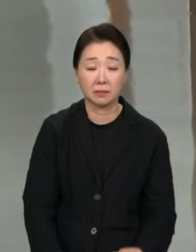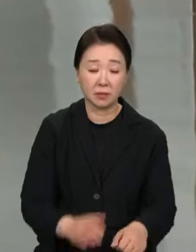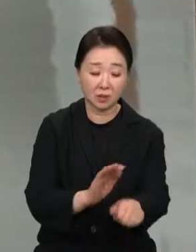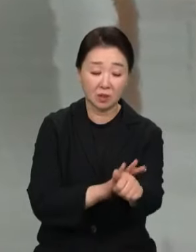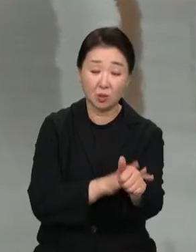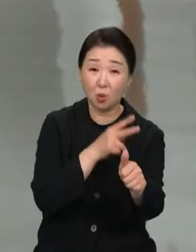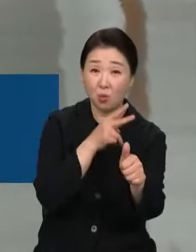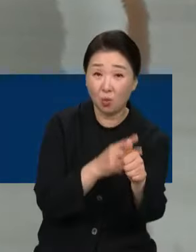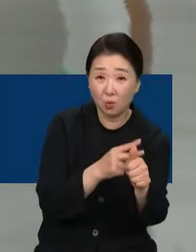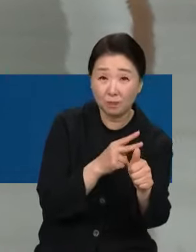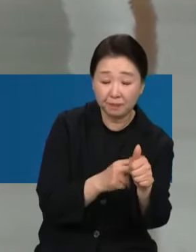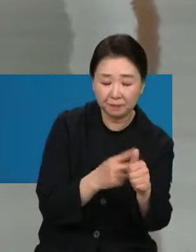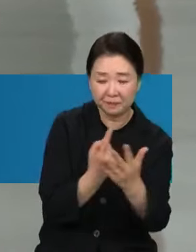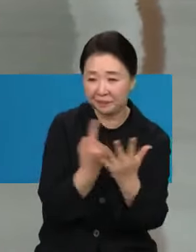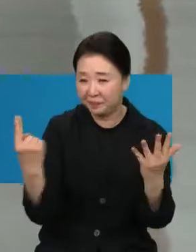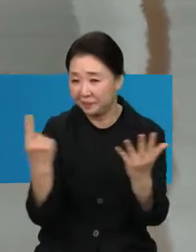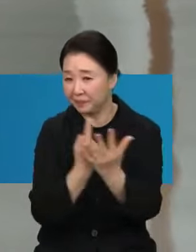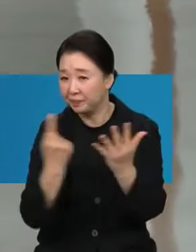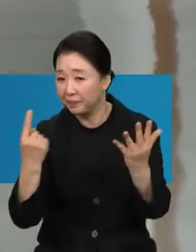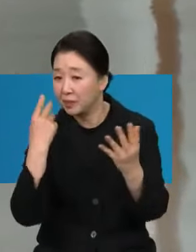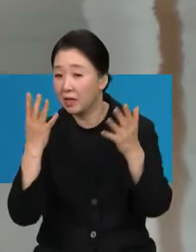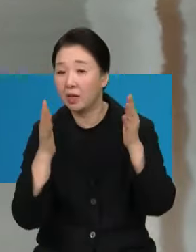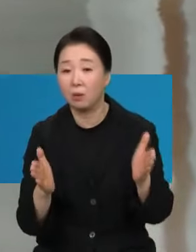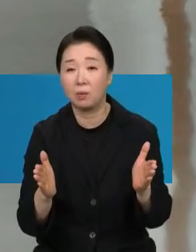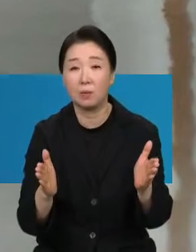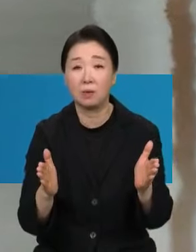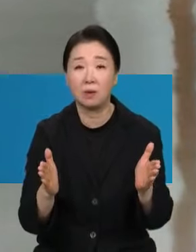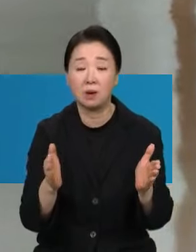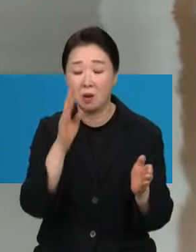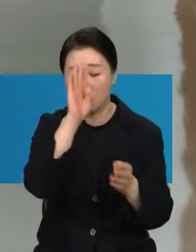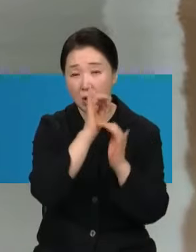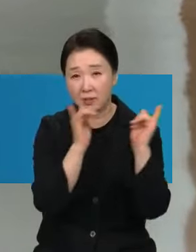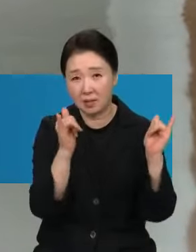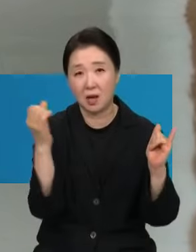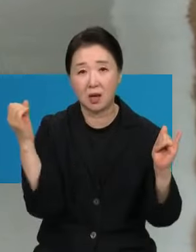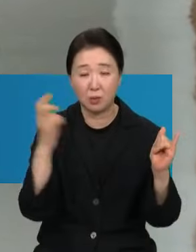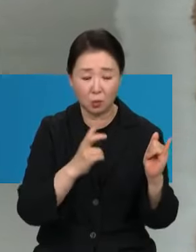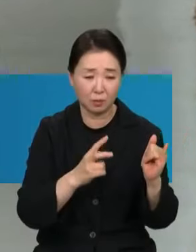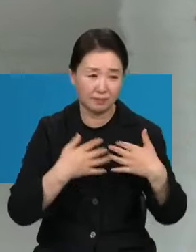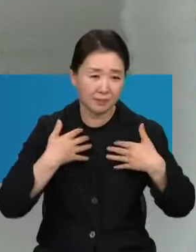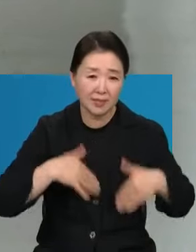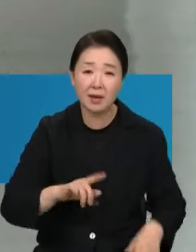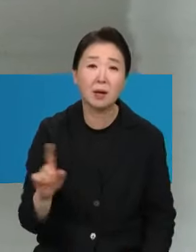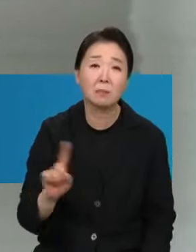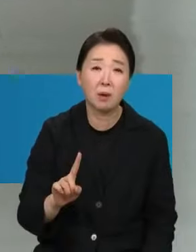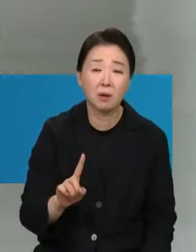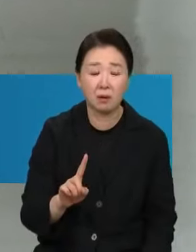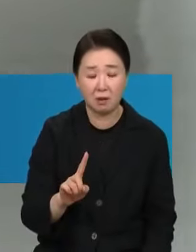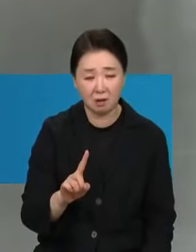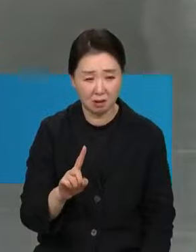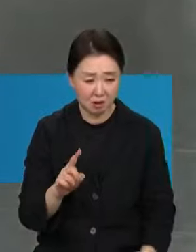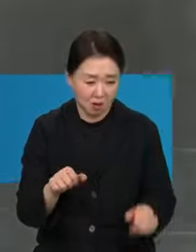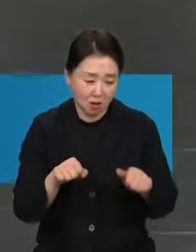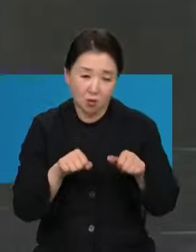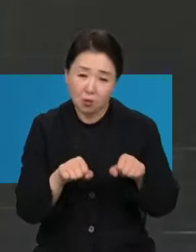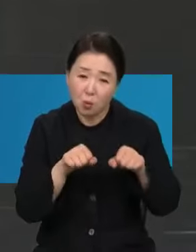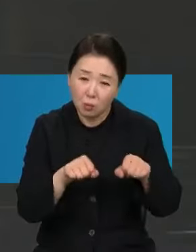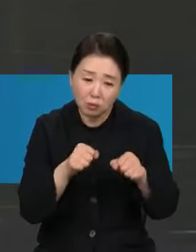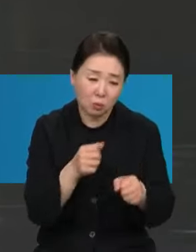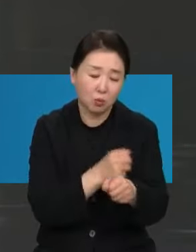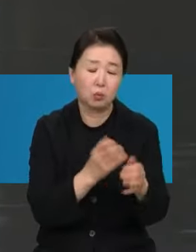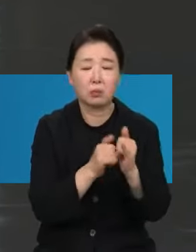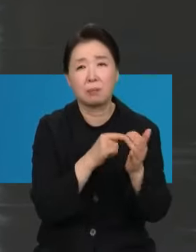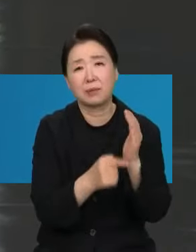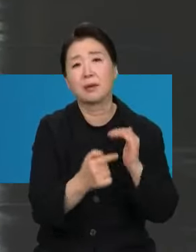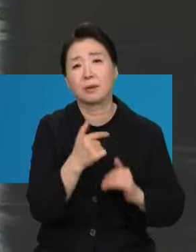전공의의 집단 이탈이 넉 달 가까이 계속되면서 환자뿐 아니라 가장 약한 고리인 청소 노동자들까지 큰 피해를